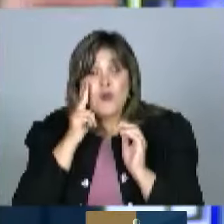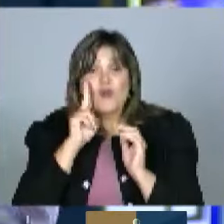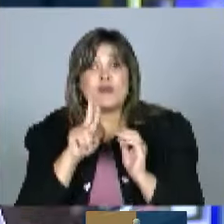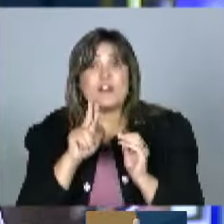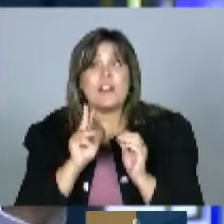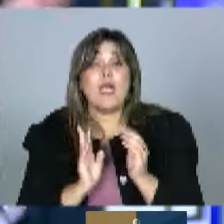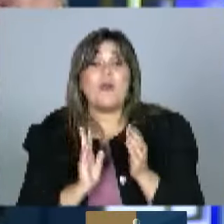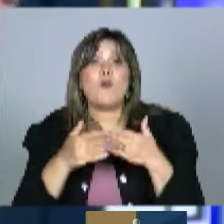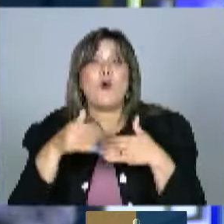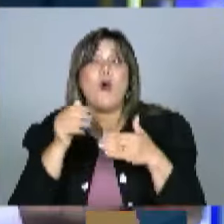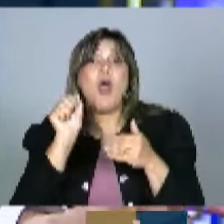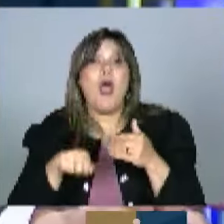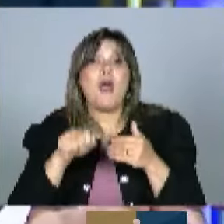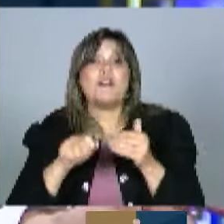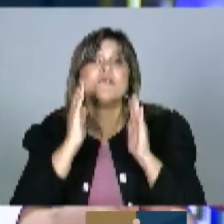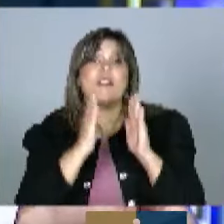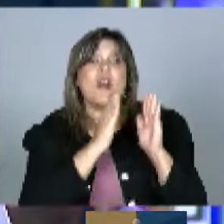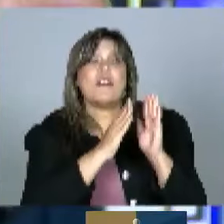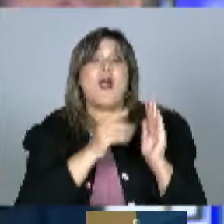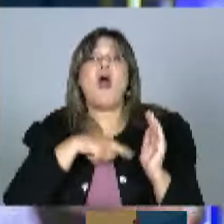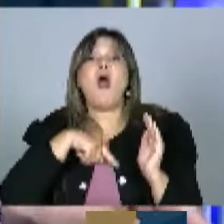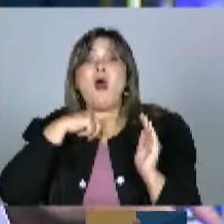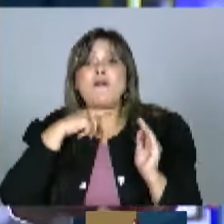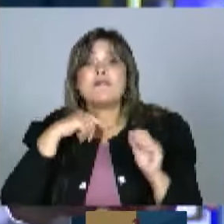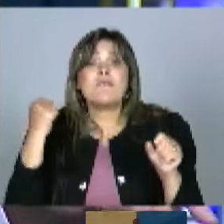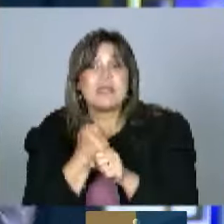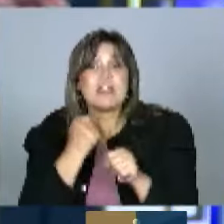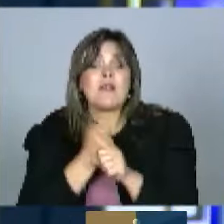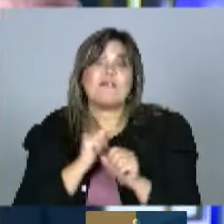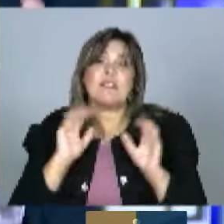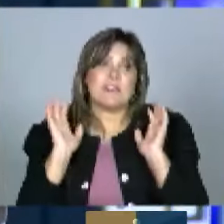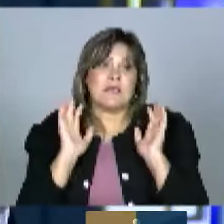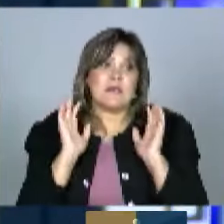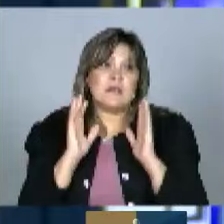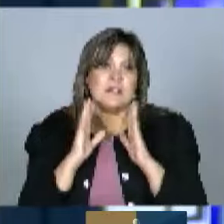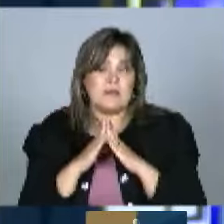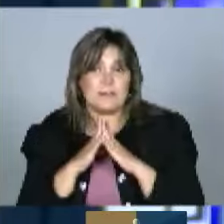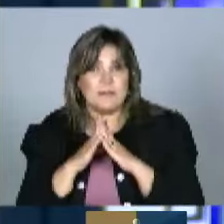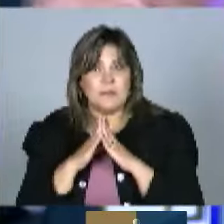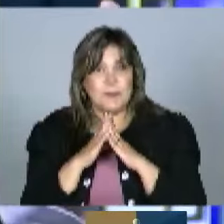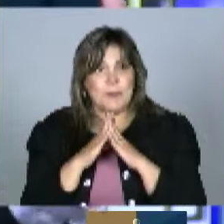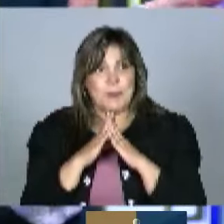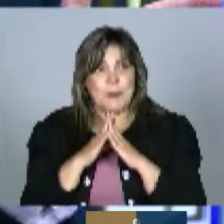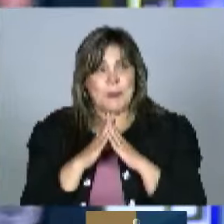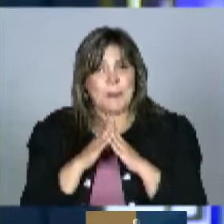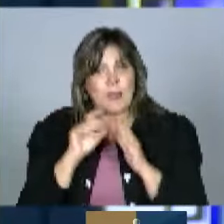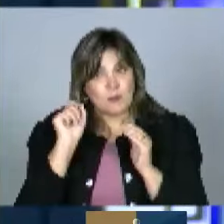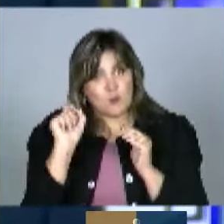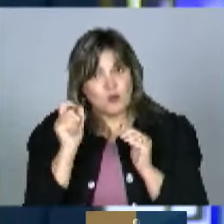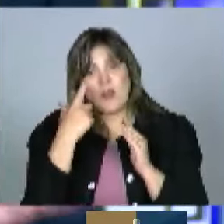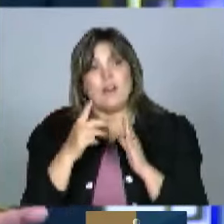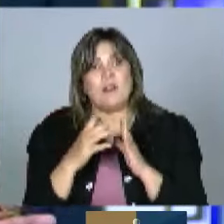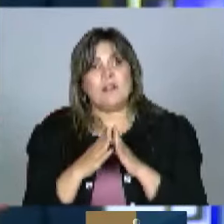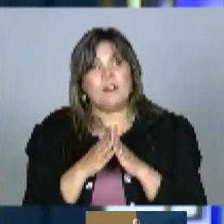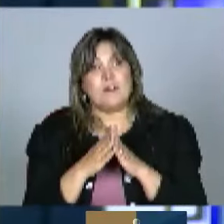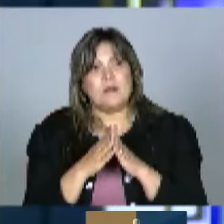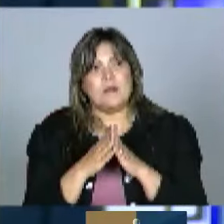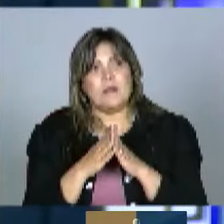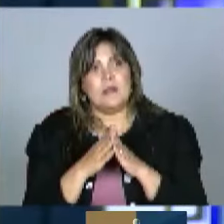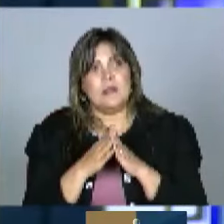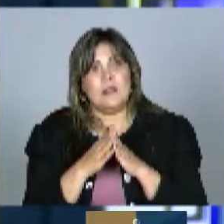ان يحكم يقضي فيها بامر برض ان يقضي فيها على وجه السرعه اه على وجه